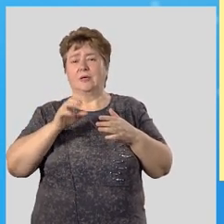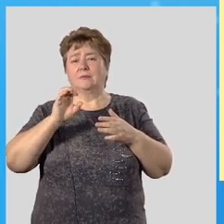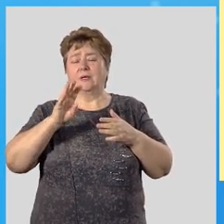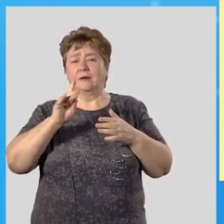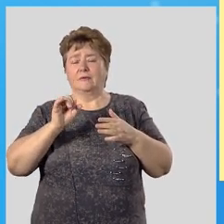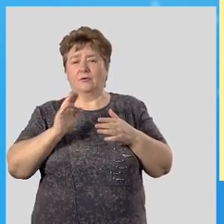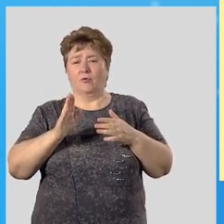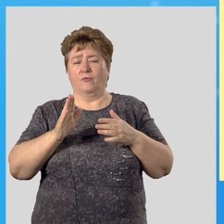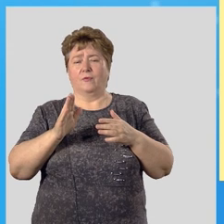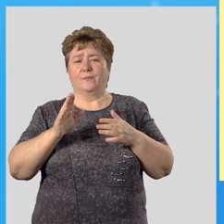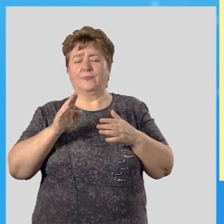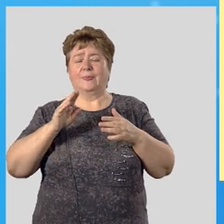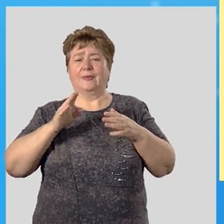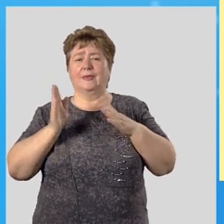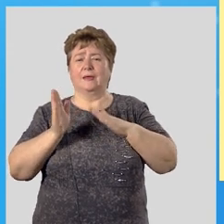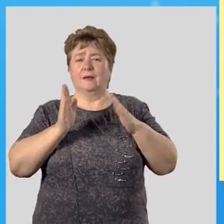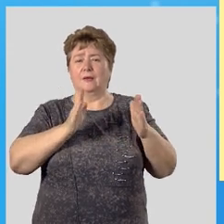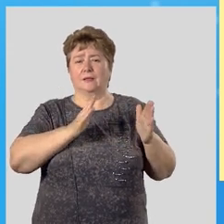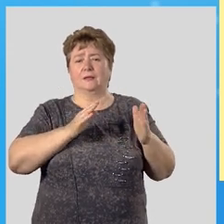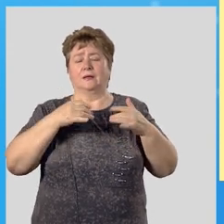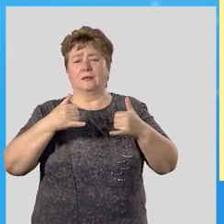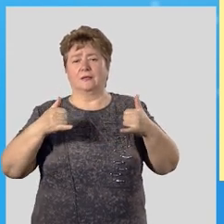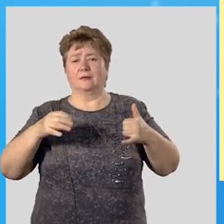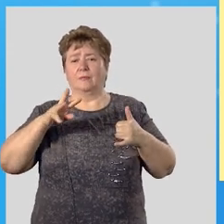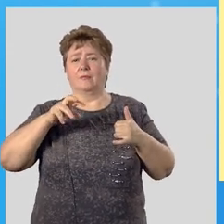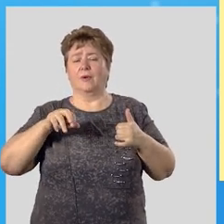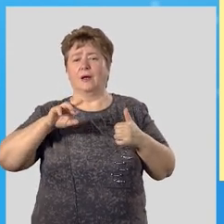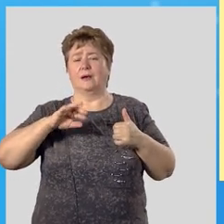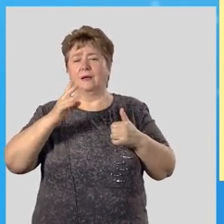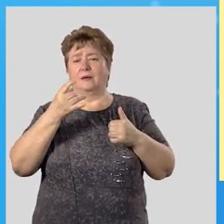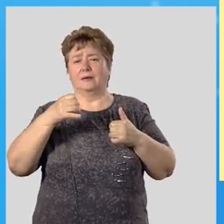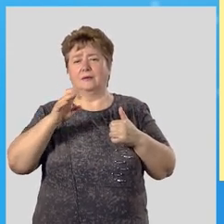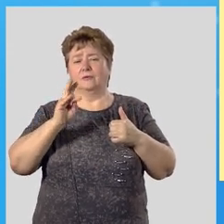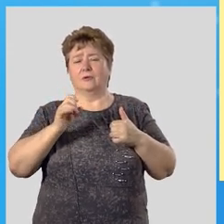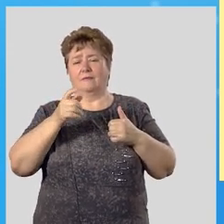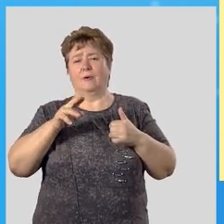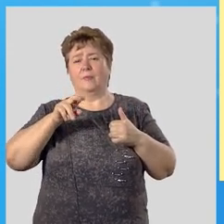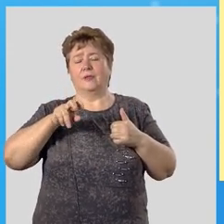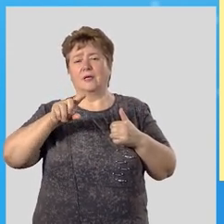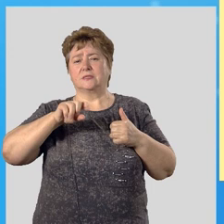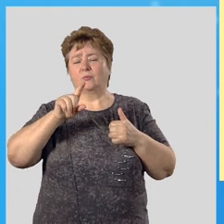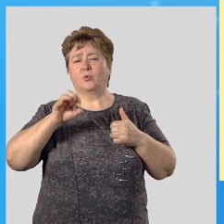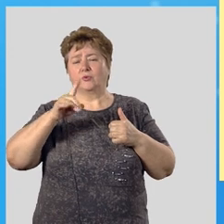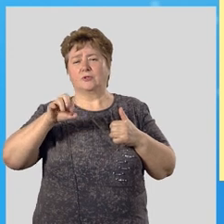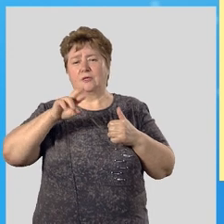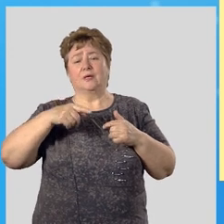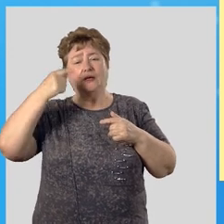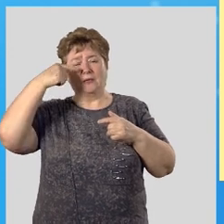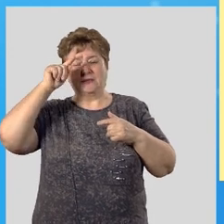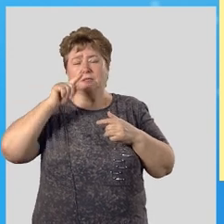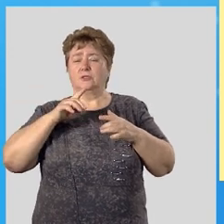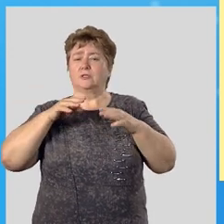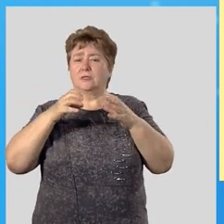споровиков цикл развития малярийного плазмодия. Из типа